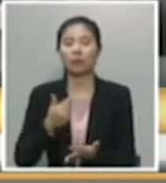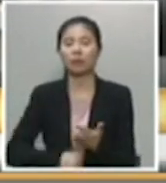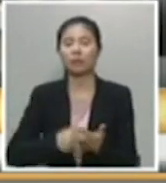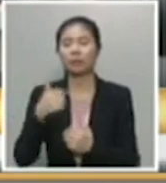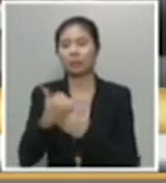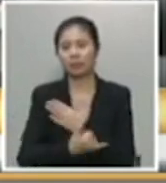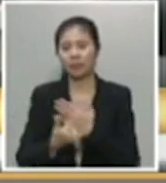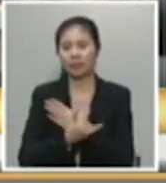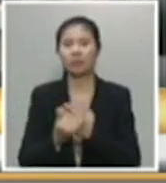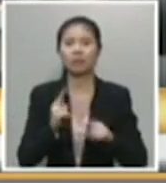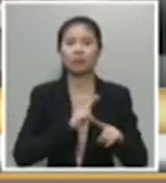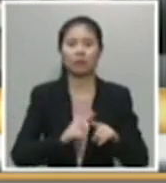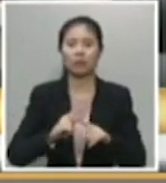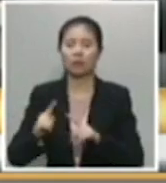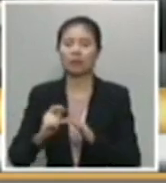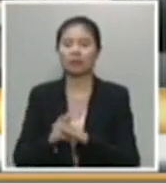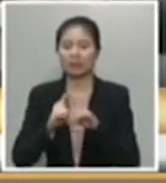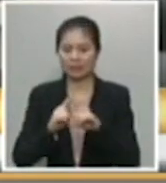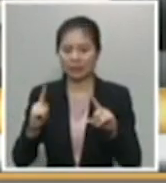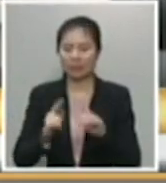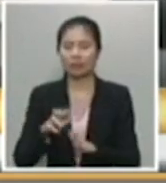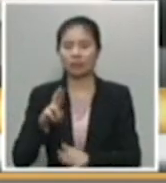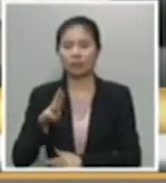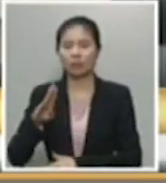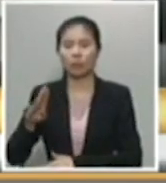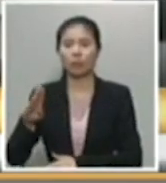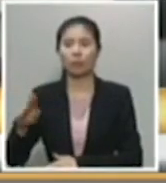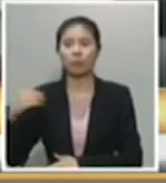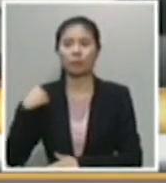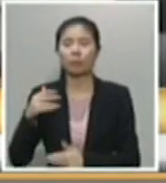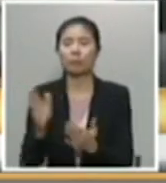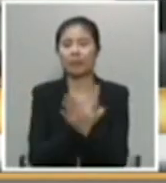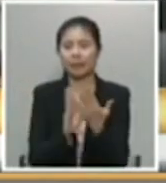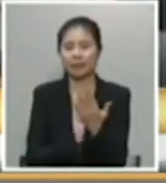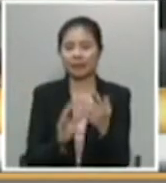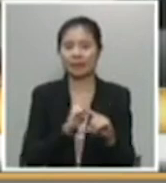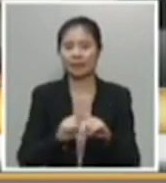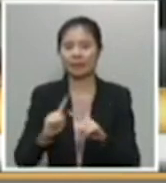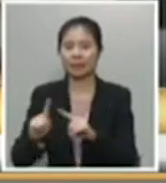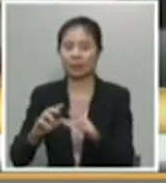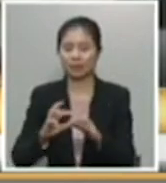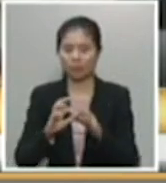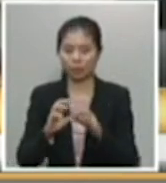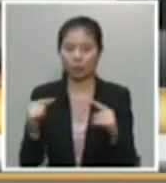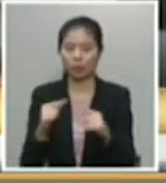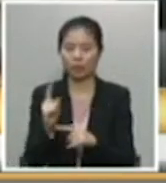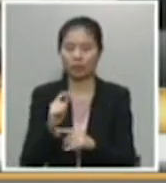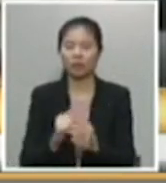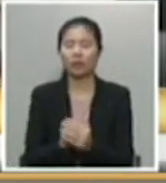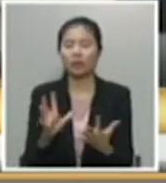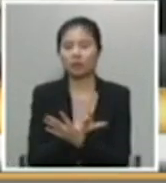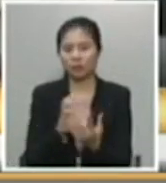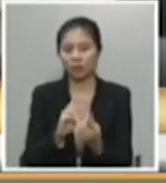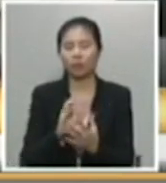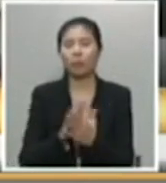มีความแตกต่างกันซึ่งระบบของทุกๆประเทศเนี่ยก็สะท้อนค่านิยมของสังคมประเท